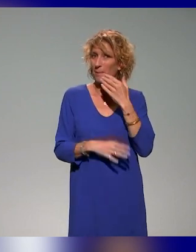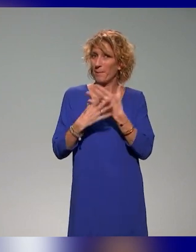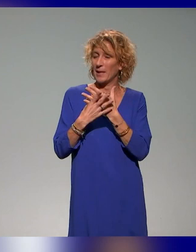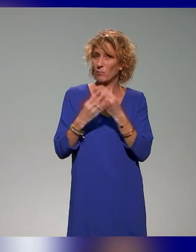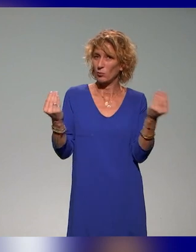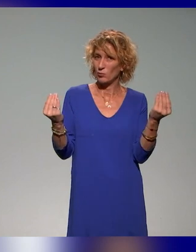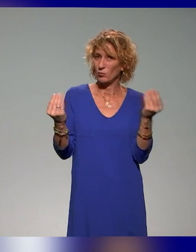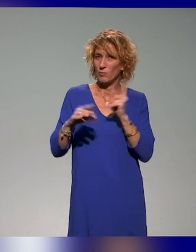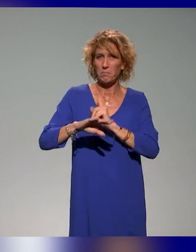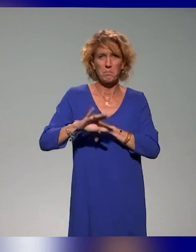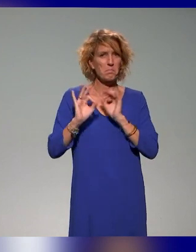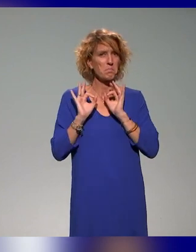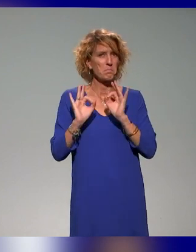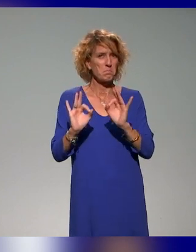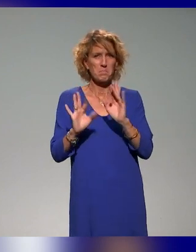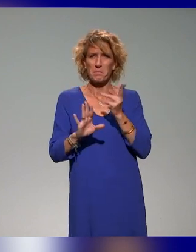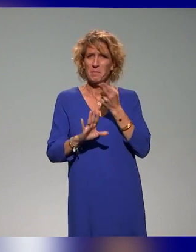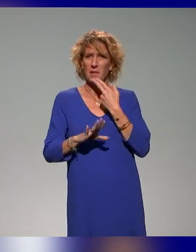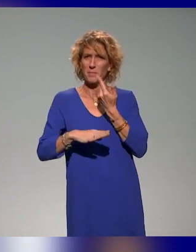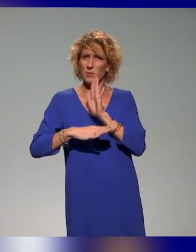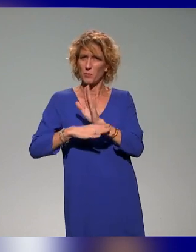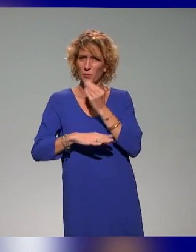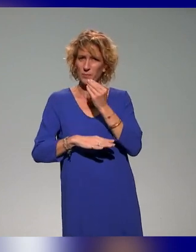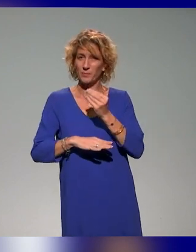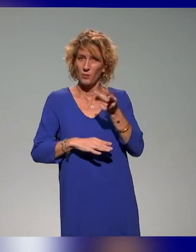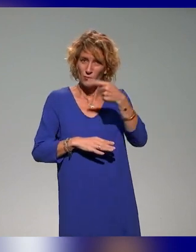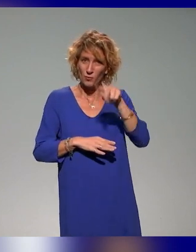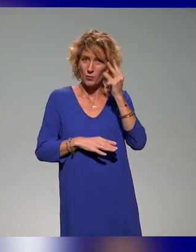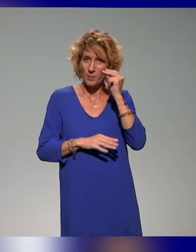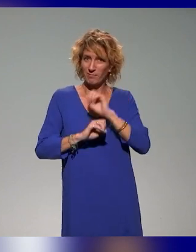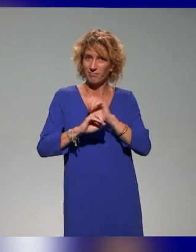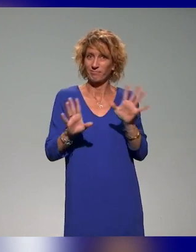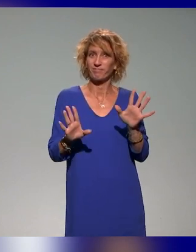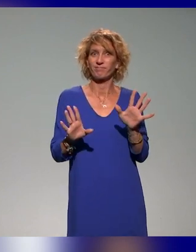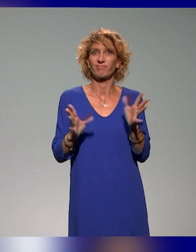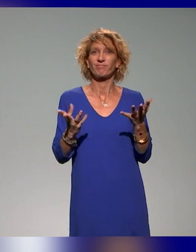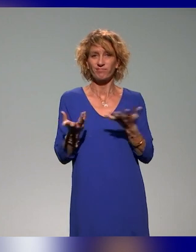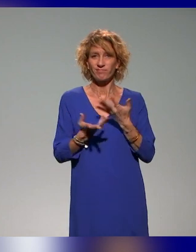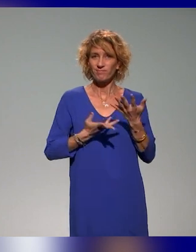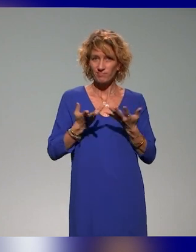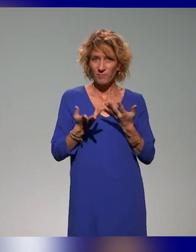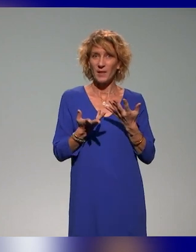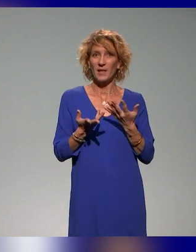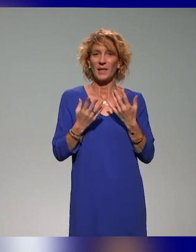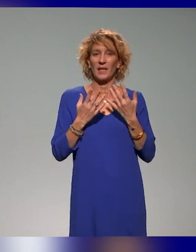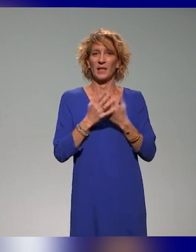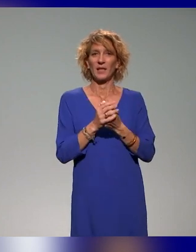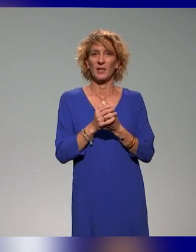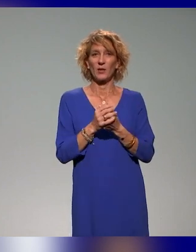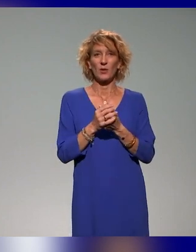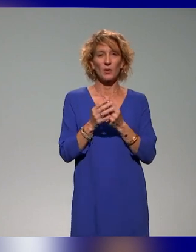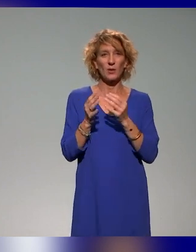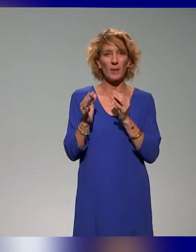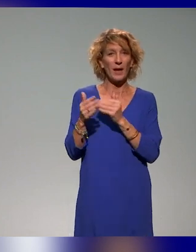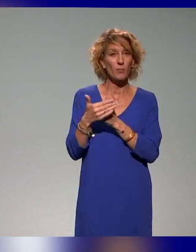timing était parfait, ta présentation aussi. Vous l'aurez compris, ça commence comment de rendre un Moodle accessible ?